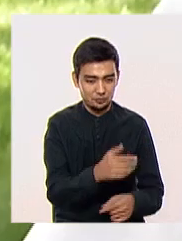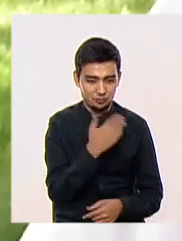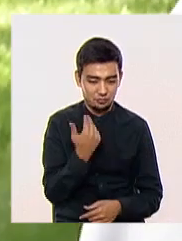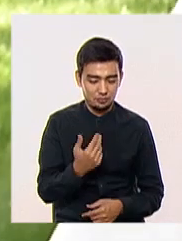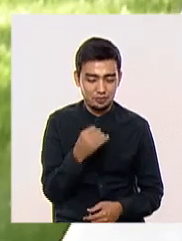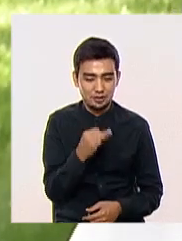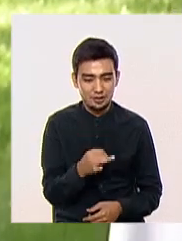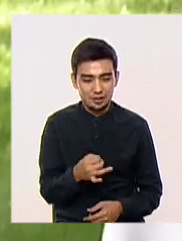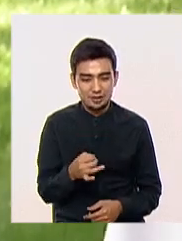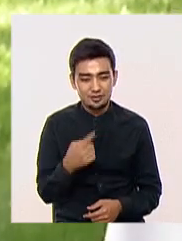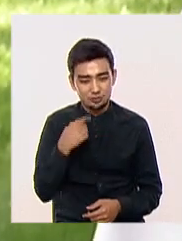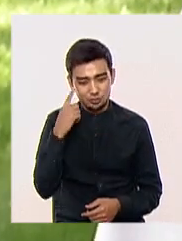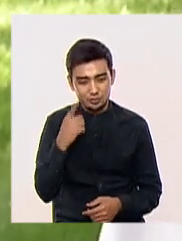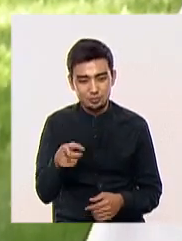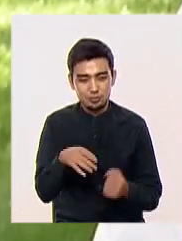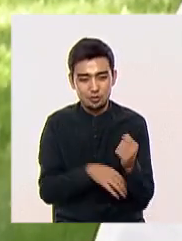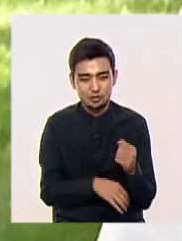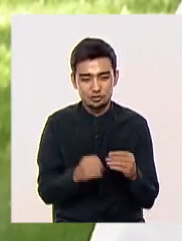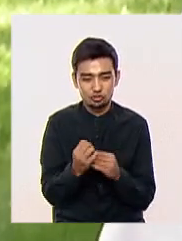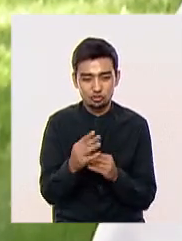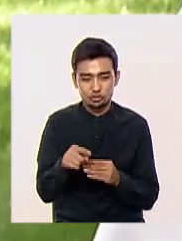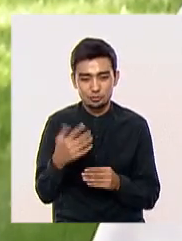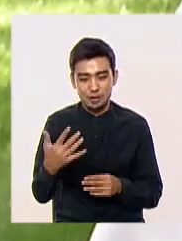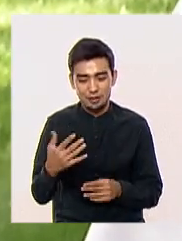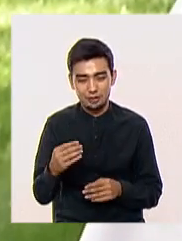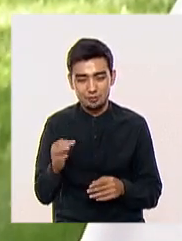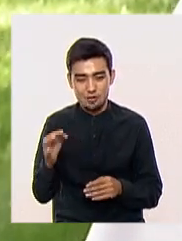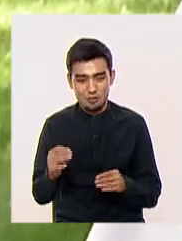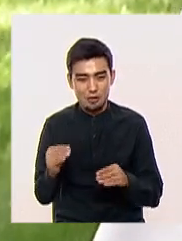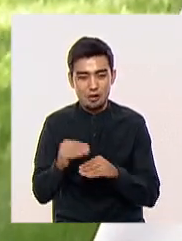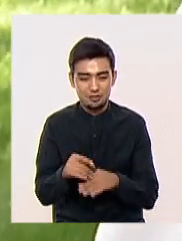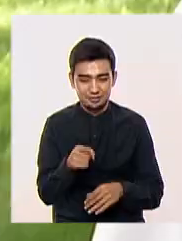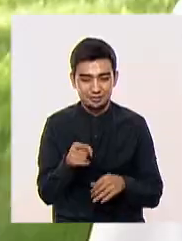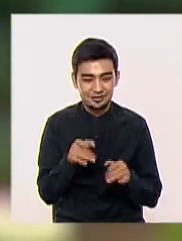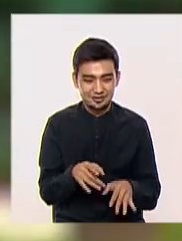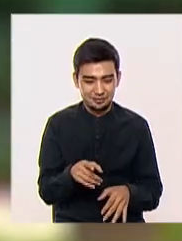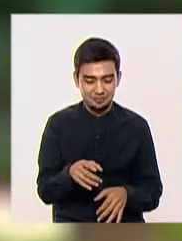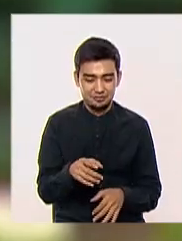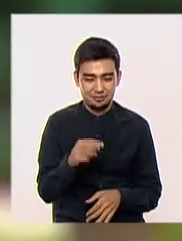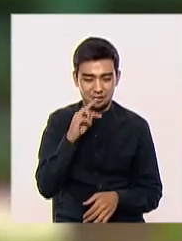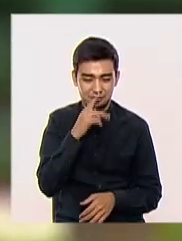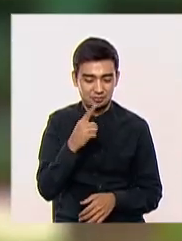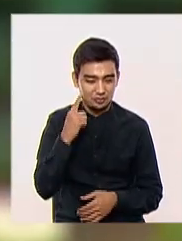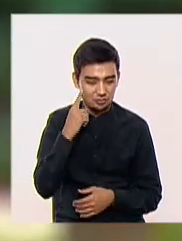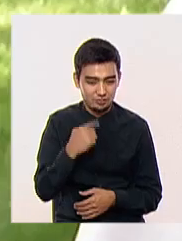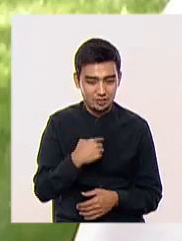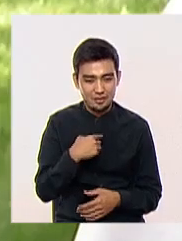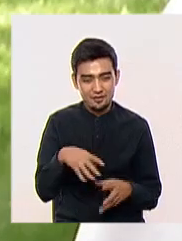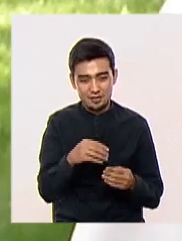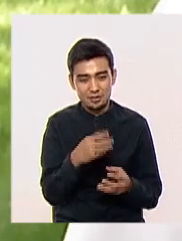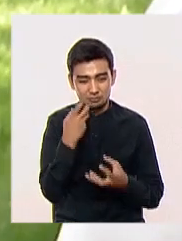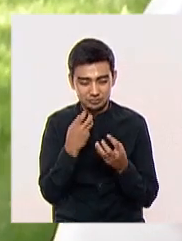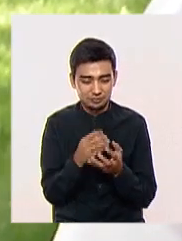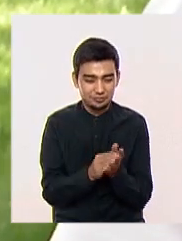мен ойлаймын, дәл осы соңғы шешім 14.5%-ға барған. Меніңше орынсыз болған сияқты. Бүкіл көкөніс жеміс-жидектердің пісетін